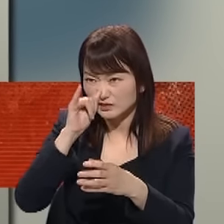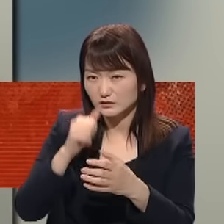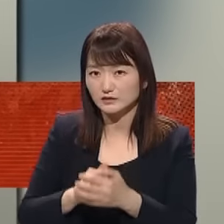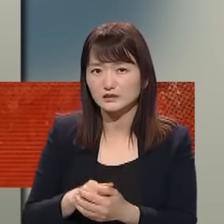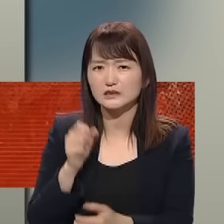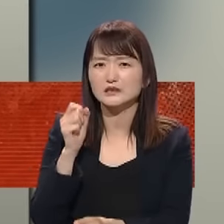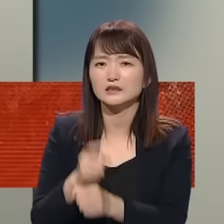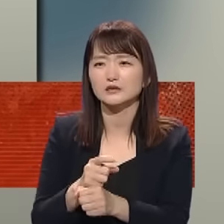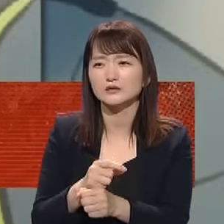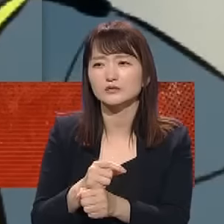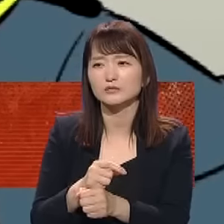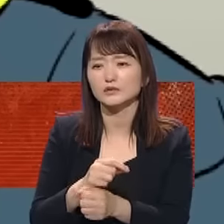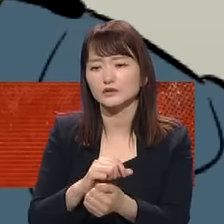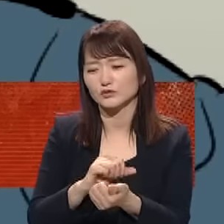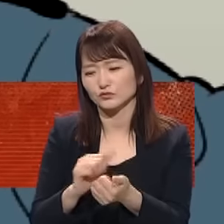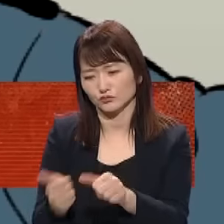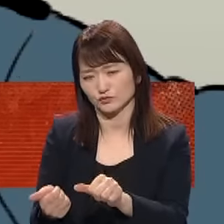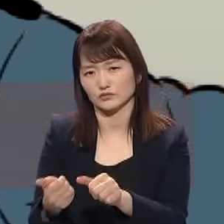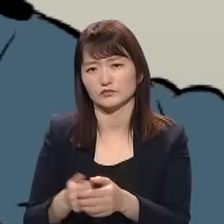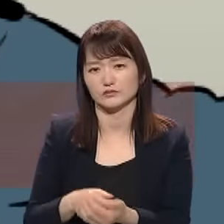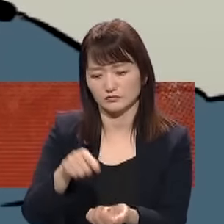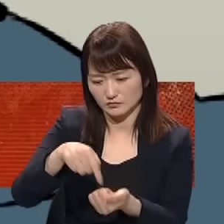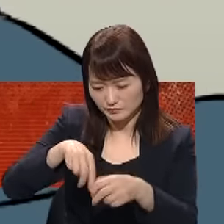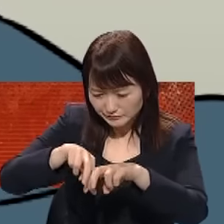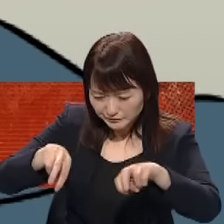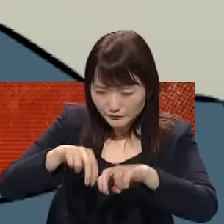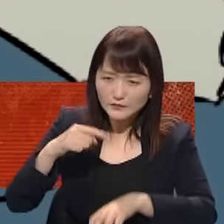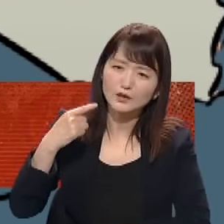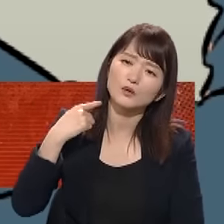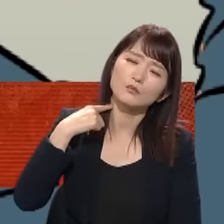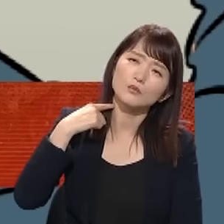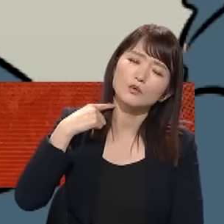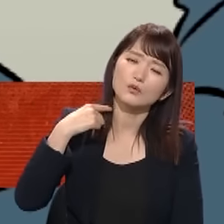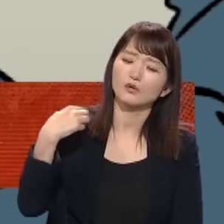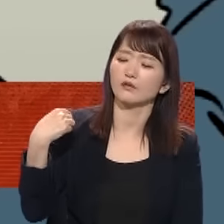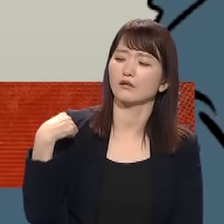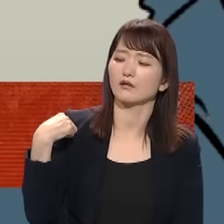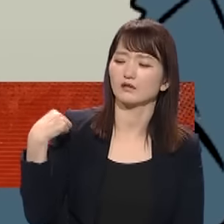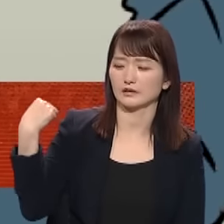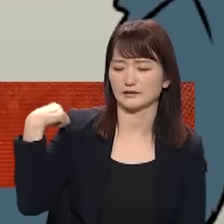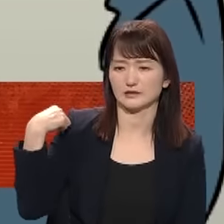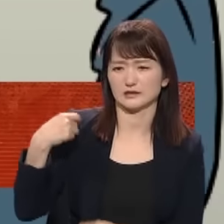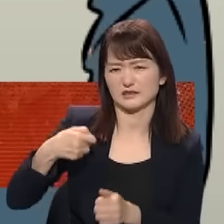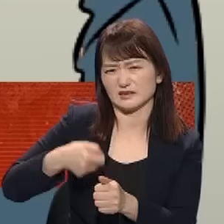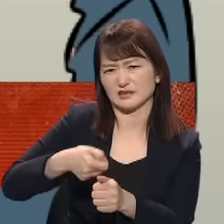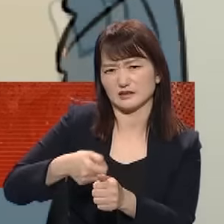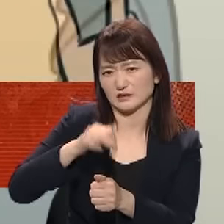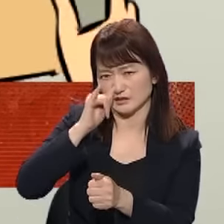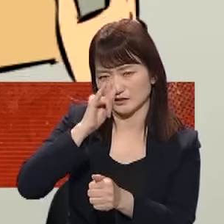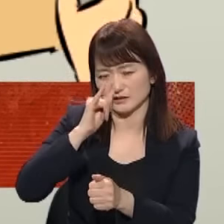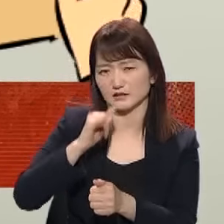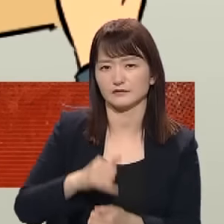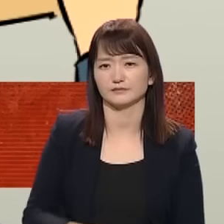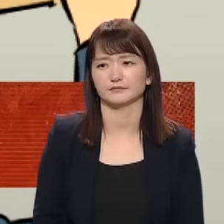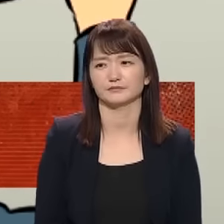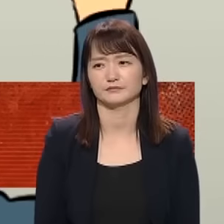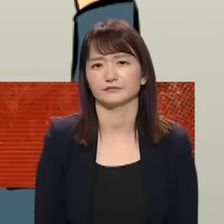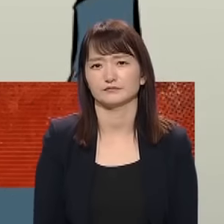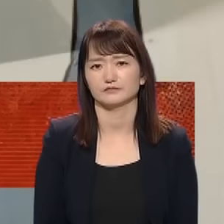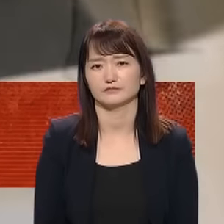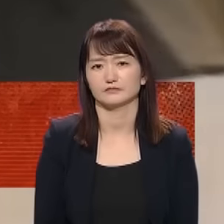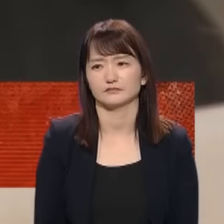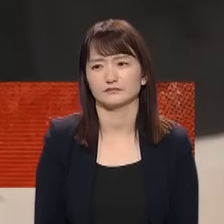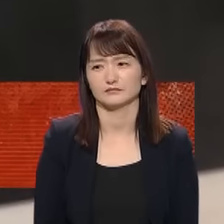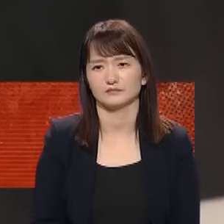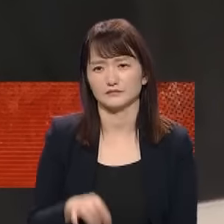미이라 상태였고요. 부검을 해본 결과 목, 어깨, 등 이런 쪽에 흉기로 찔린 상처가 있었습니다. 미라면은